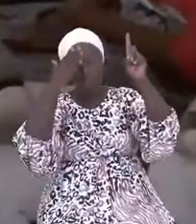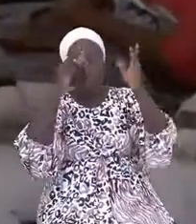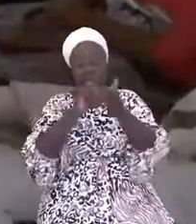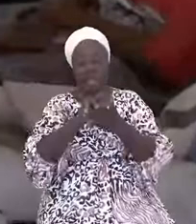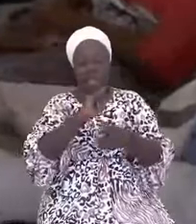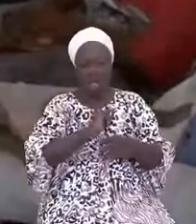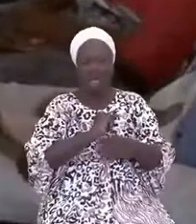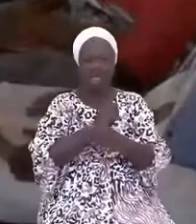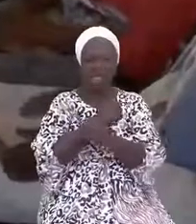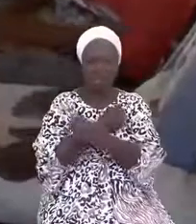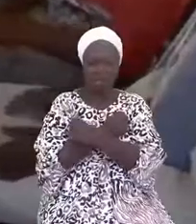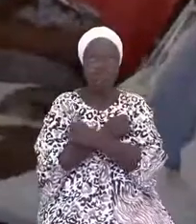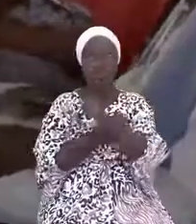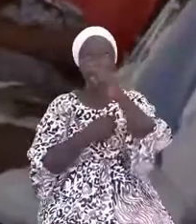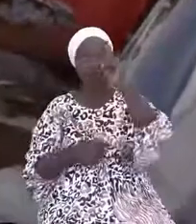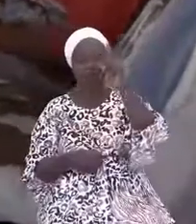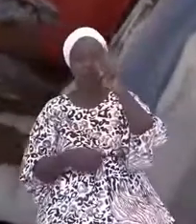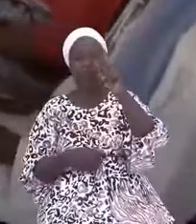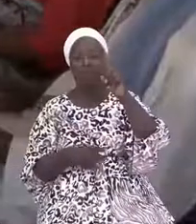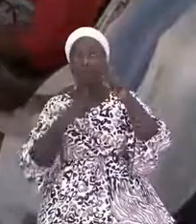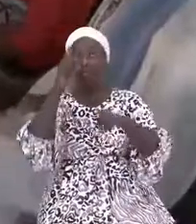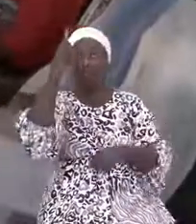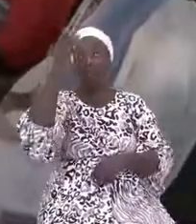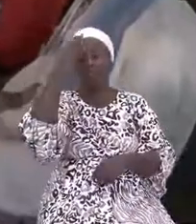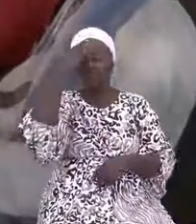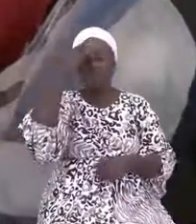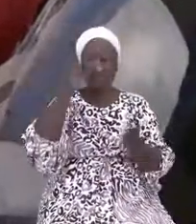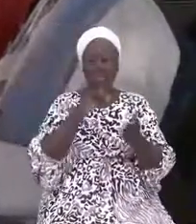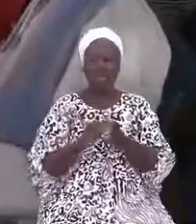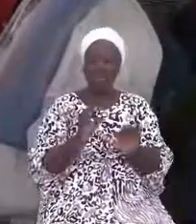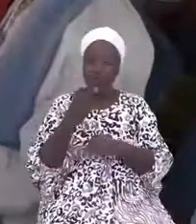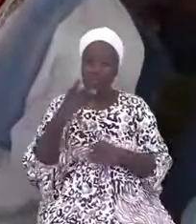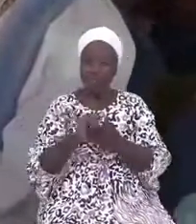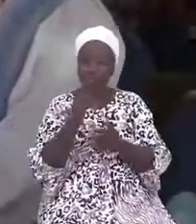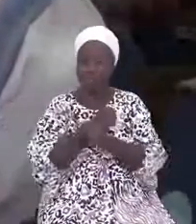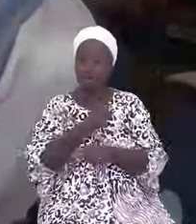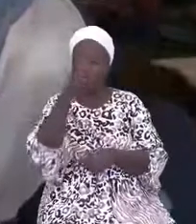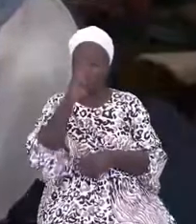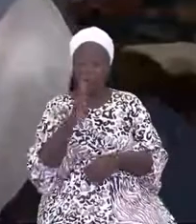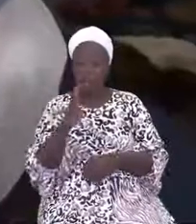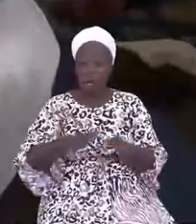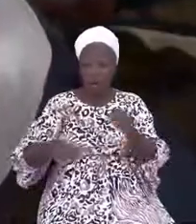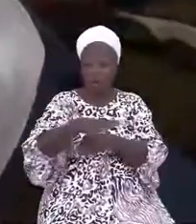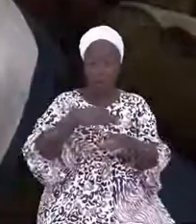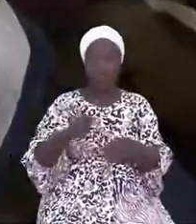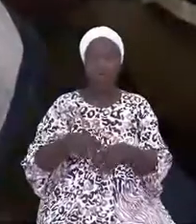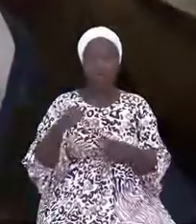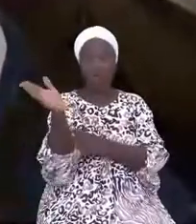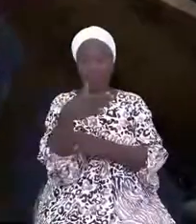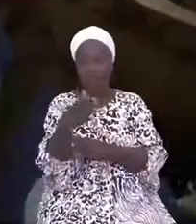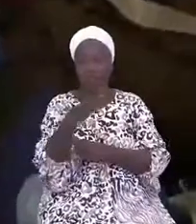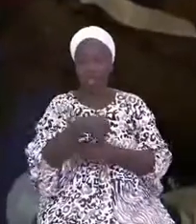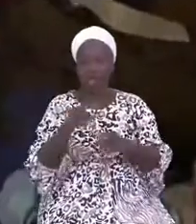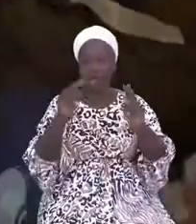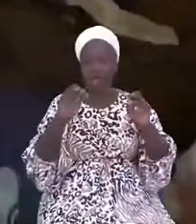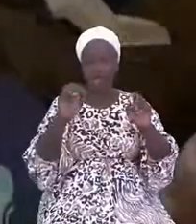Tu sais, si tu dis que tu aimes Dieu, que les poissons plus que les filets, que tu